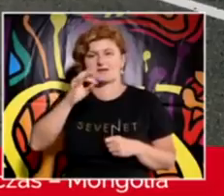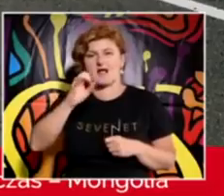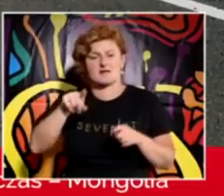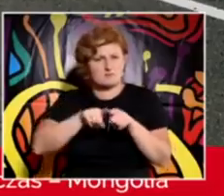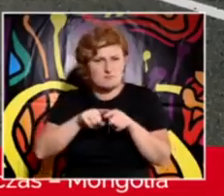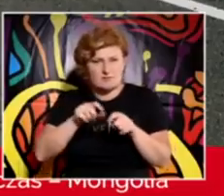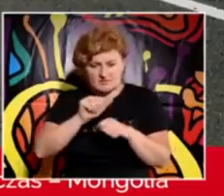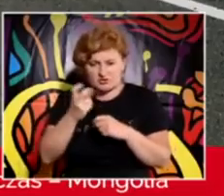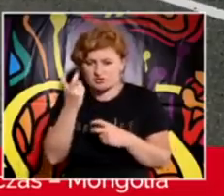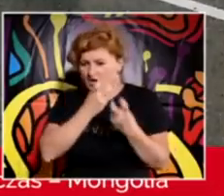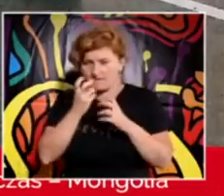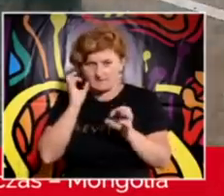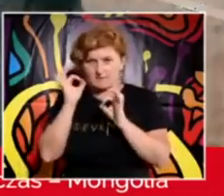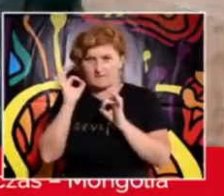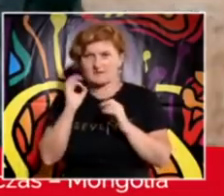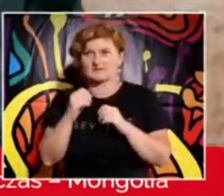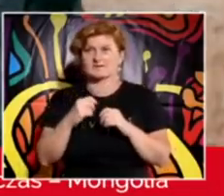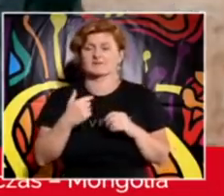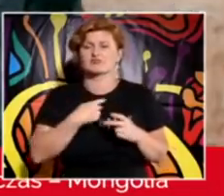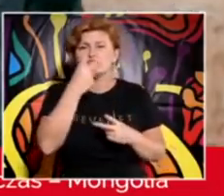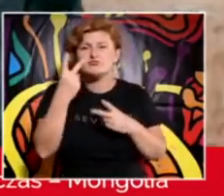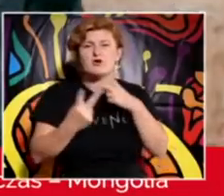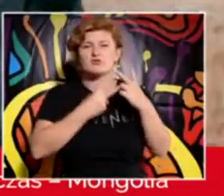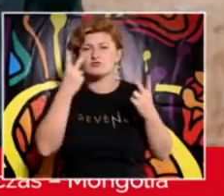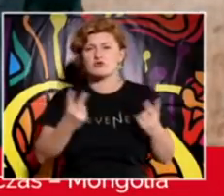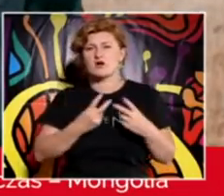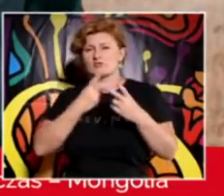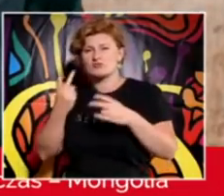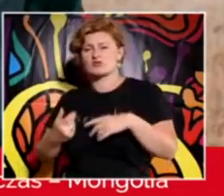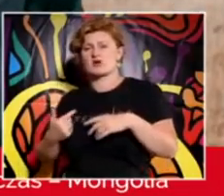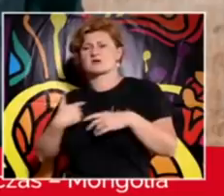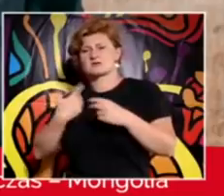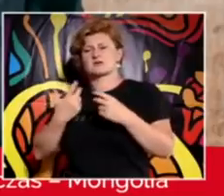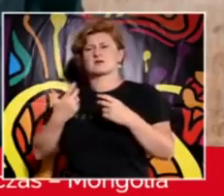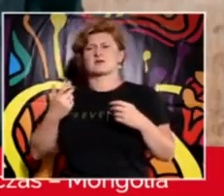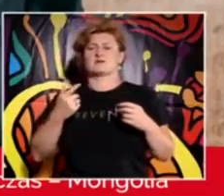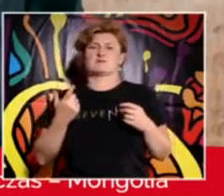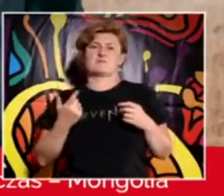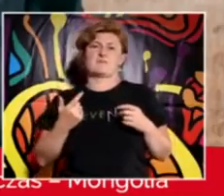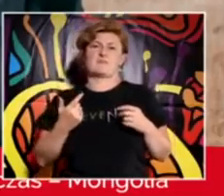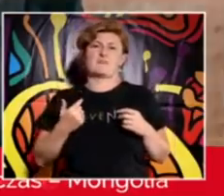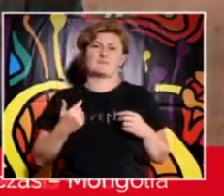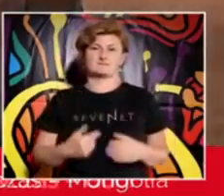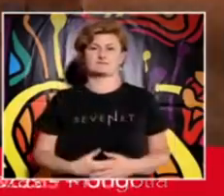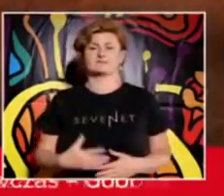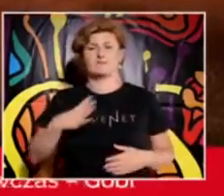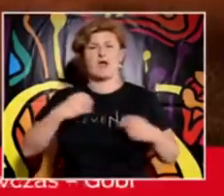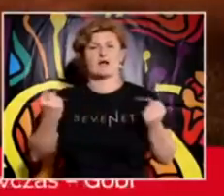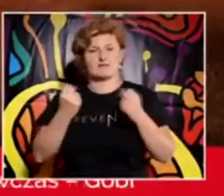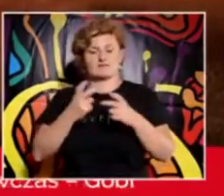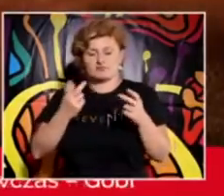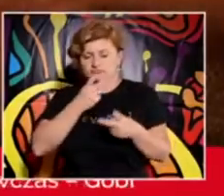Excel wszystko. Chcieliśmy mieć pewność, że no my to zobaczymy. No i przez to nasz wywczas był bardzo, bardzo aktywny. Ale